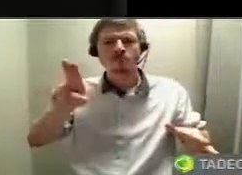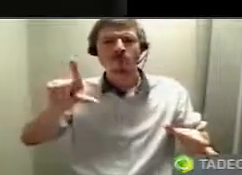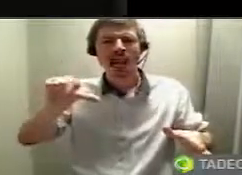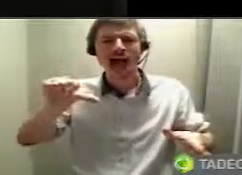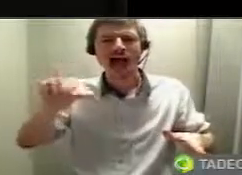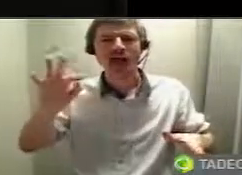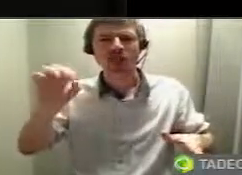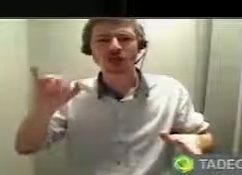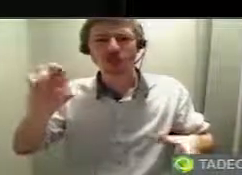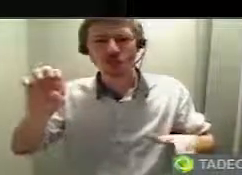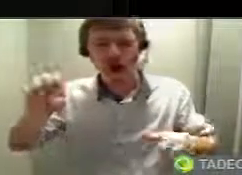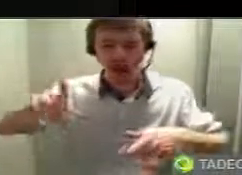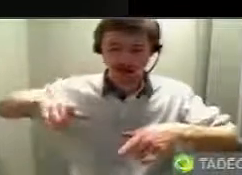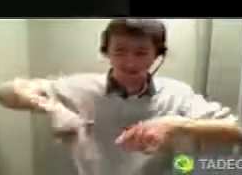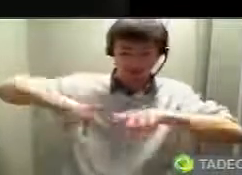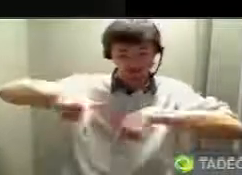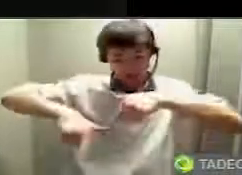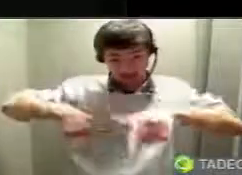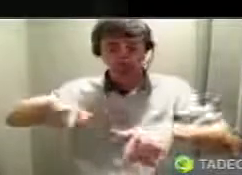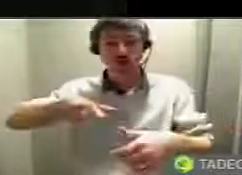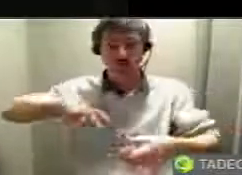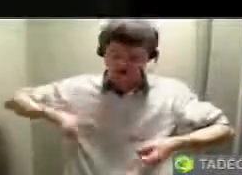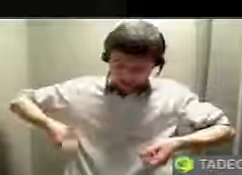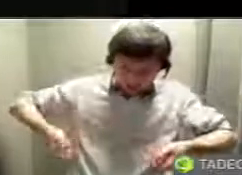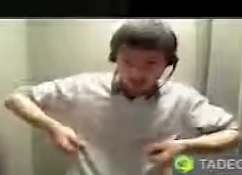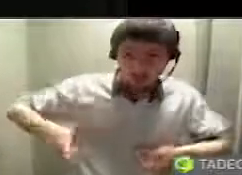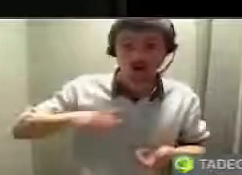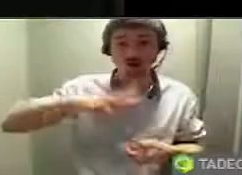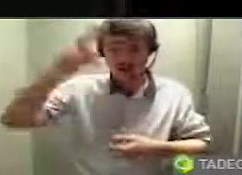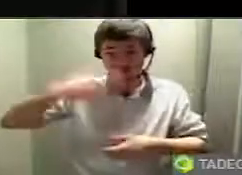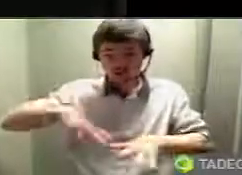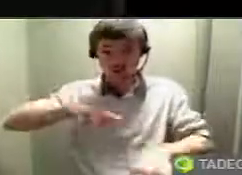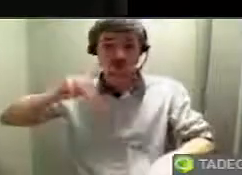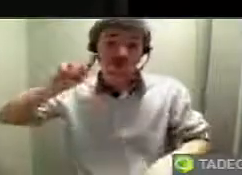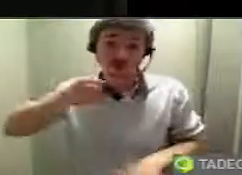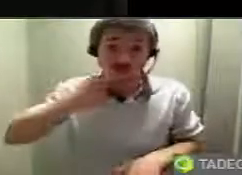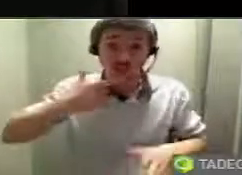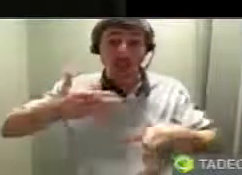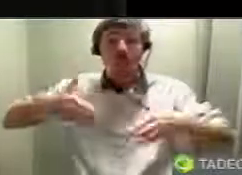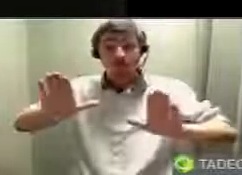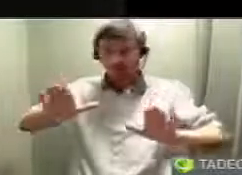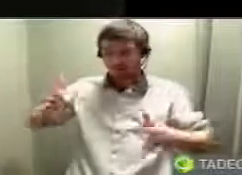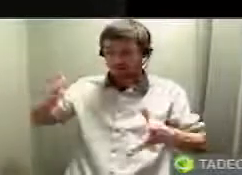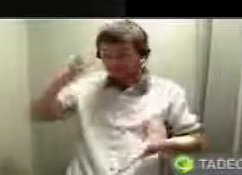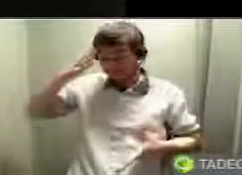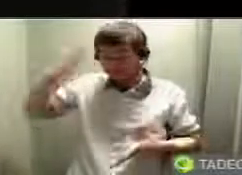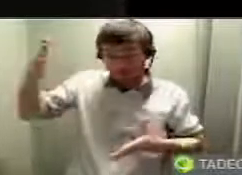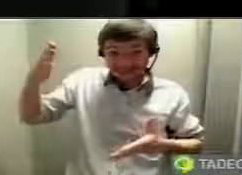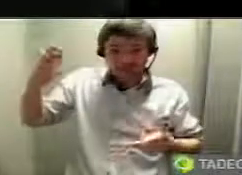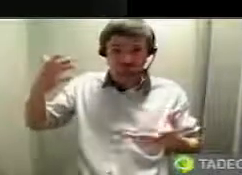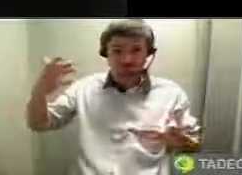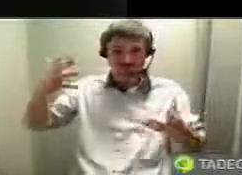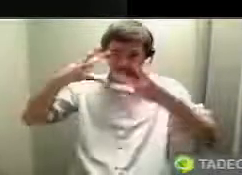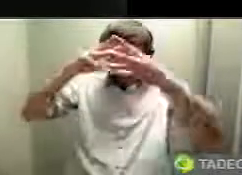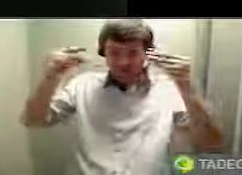roulant, les aveugles, les sourds, mais si on démarre avec la bonne mentalité, on arrive. Donc, dernière chose que je vais